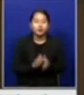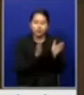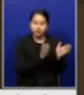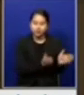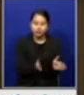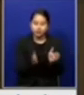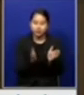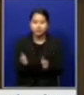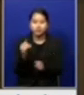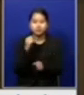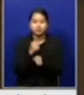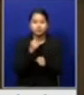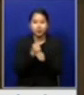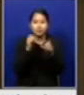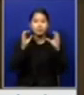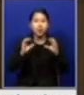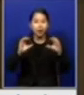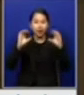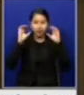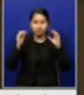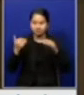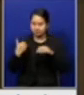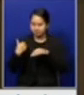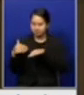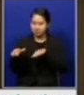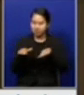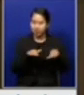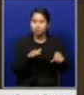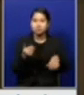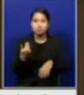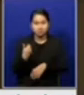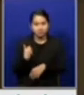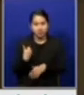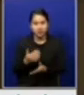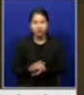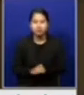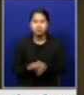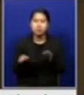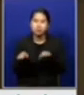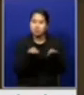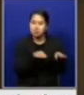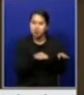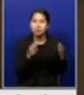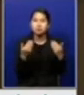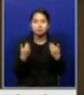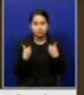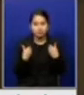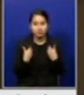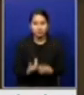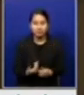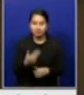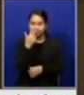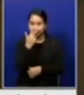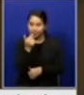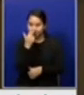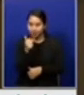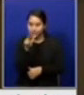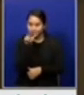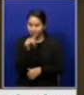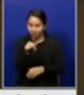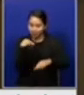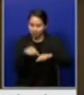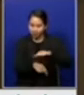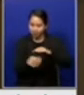อมมีความเตรียมการมีความโปร่งใสถูกต้องหรือไม่ประการใดรัฐบ